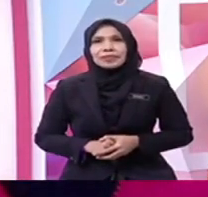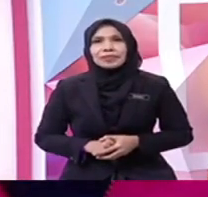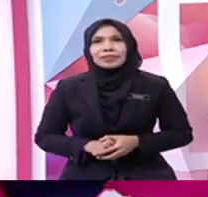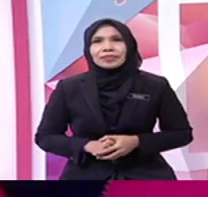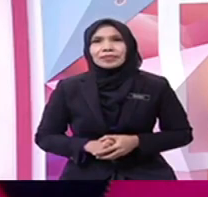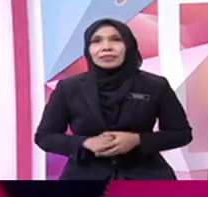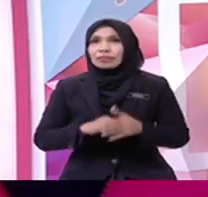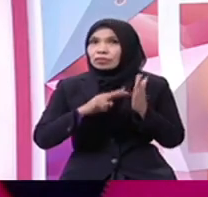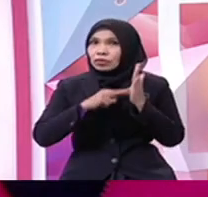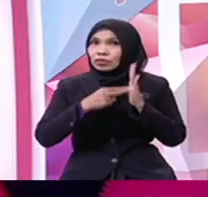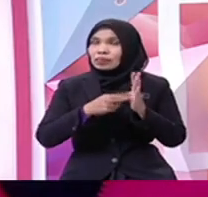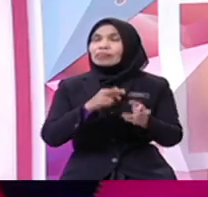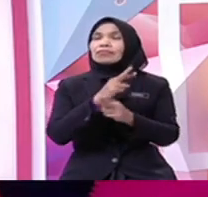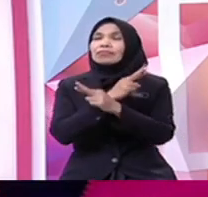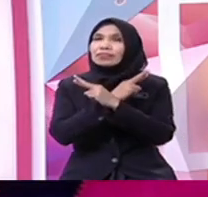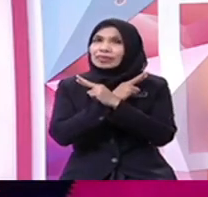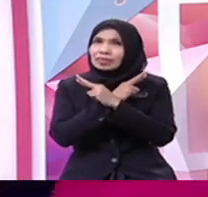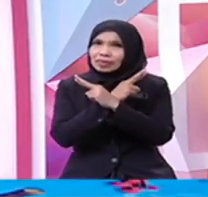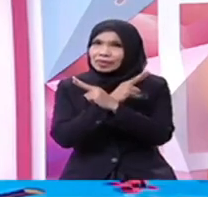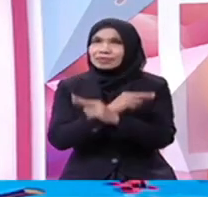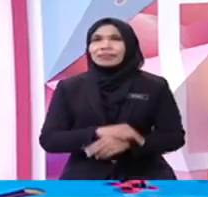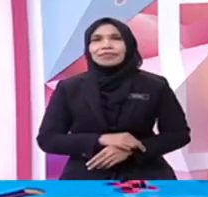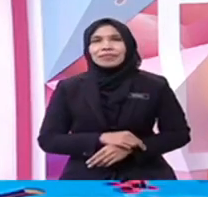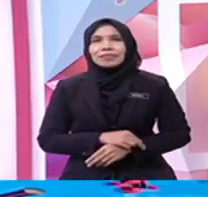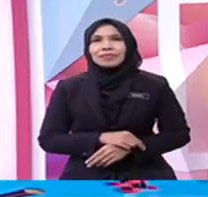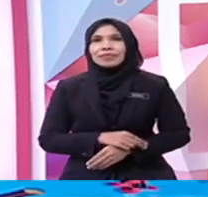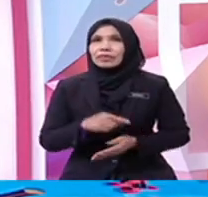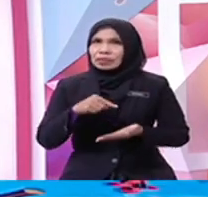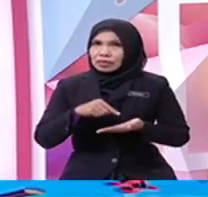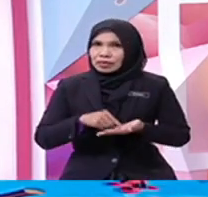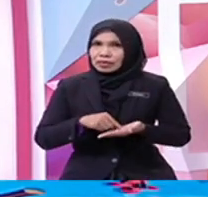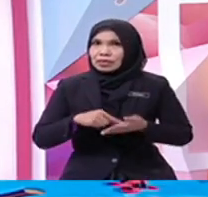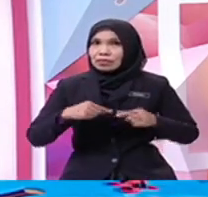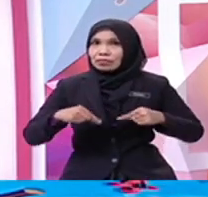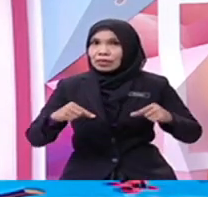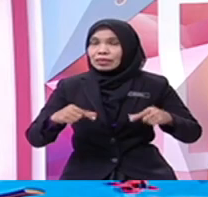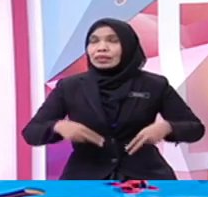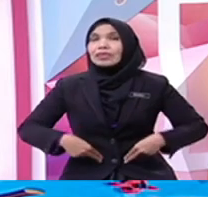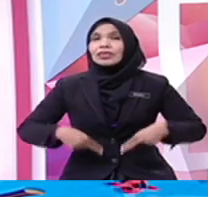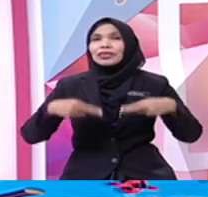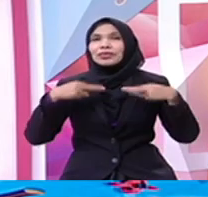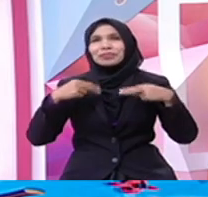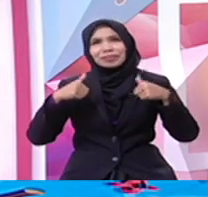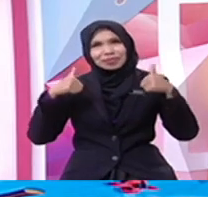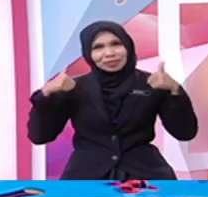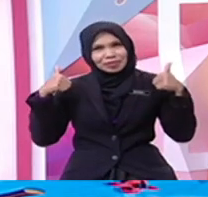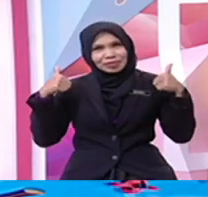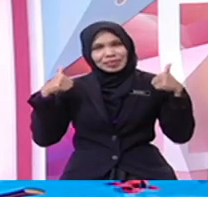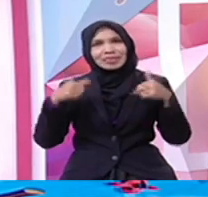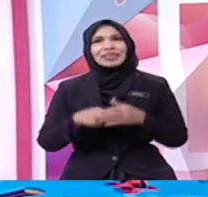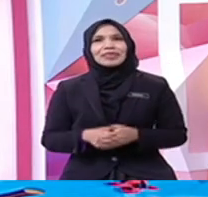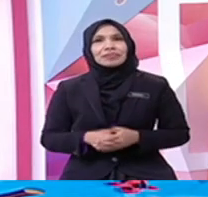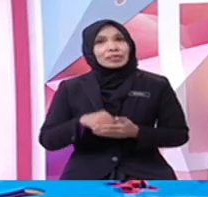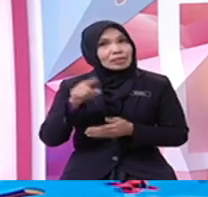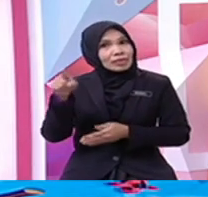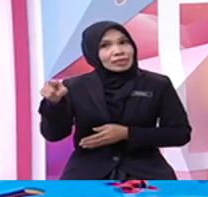langsung aja betul jadi kayak hidup sih itu bukan catat suci ini merupakan gaya hidup sehat sego kicau hebat soalnya